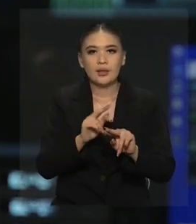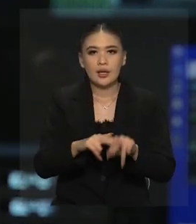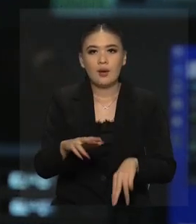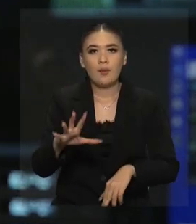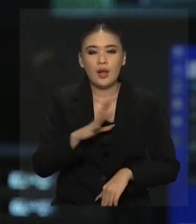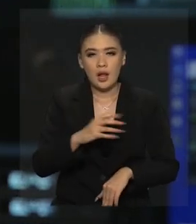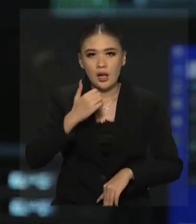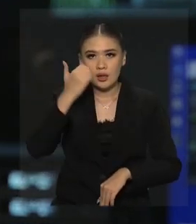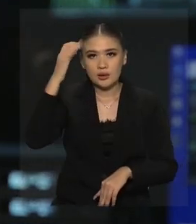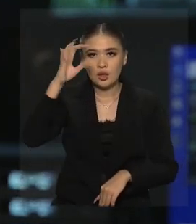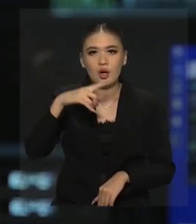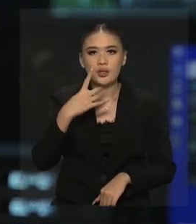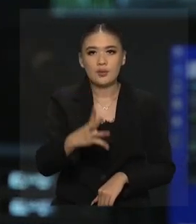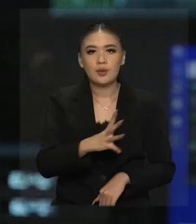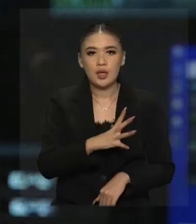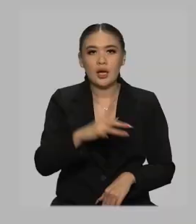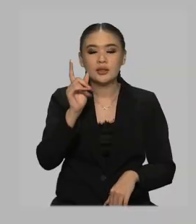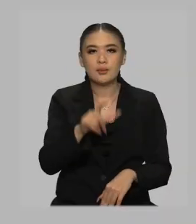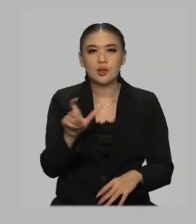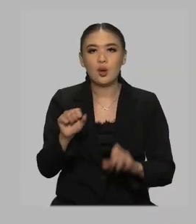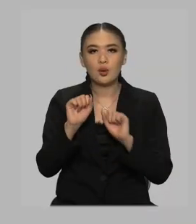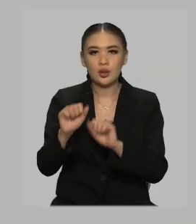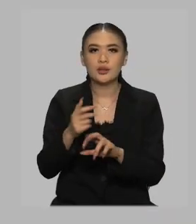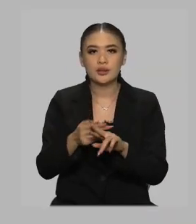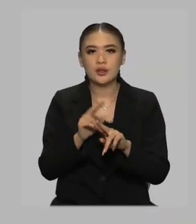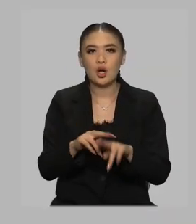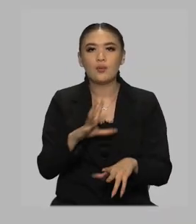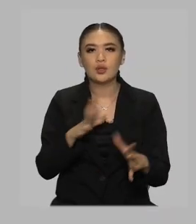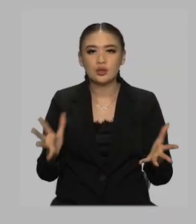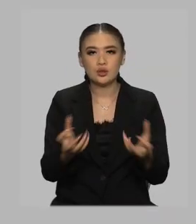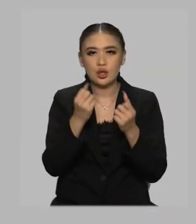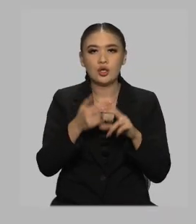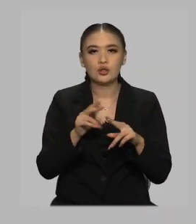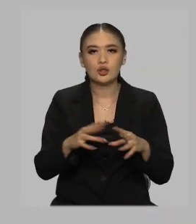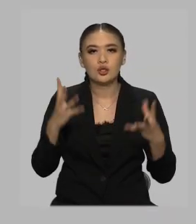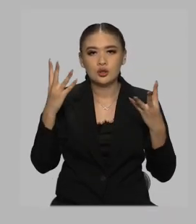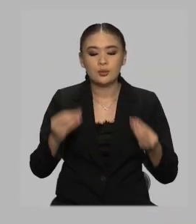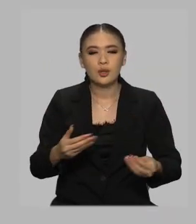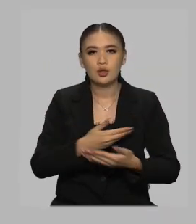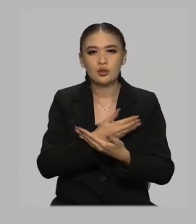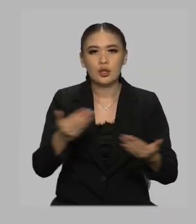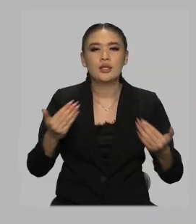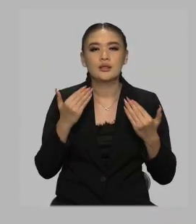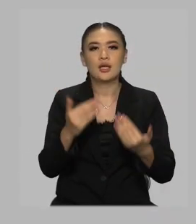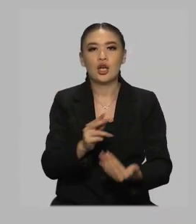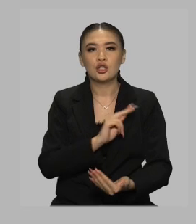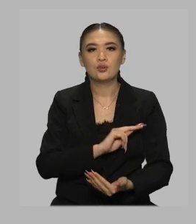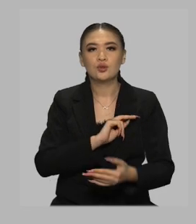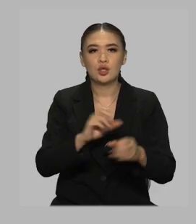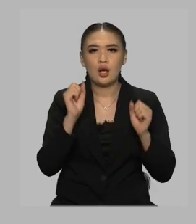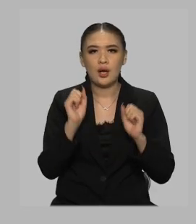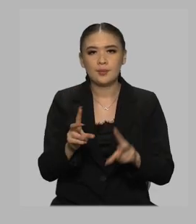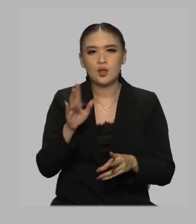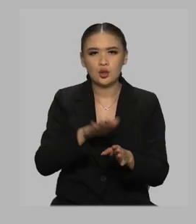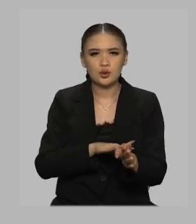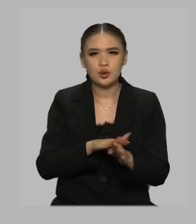оғландарға алғыс білдірді. Азаматтық қорған саласының қызметкерлерін құтқарушы күнімен құттықтаймын. Сіздердің жұмыстарыңыз қауіп-қатерге толы,